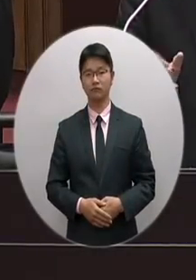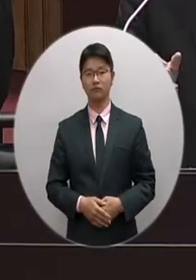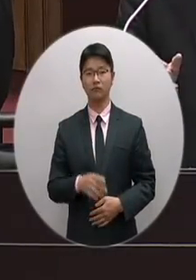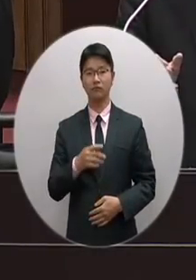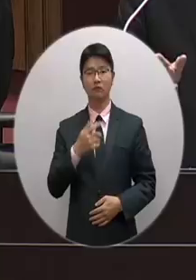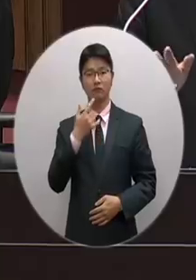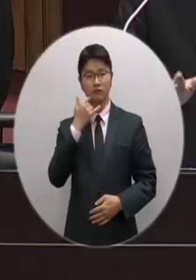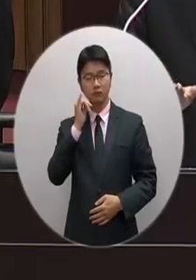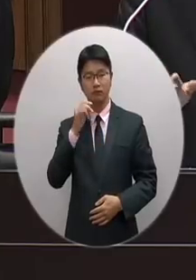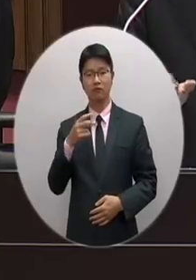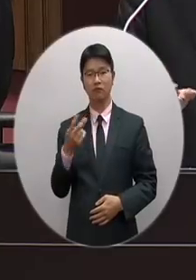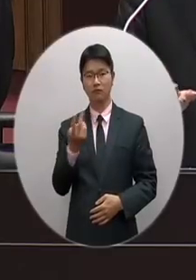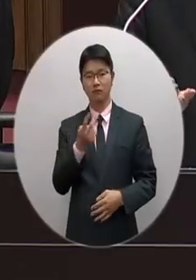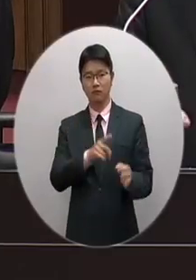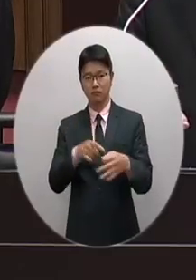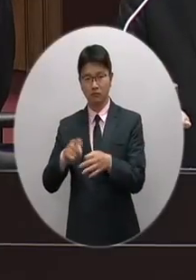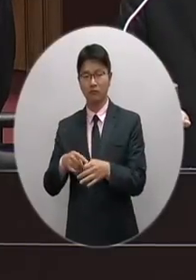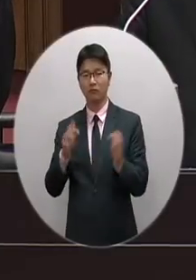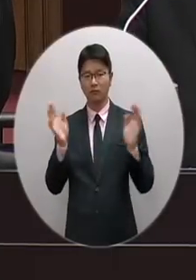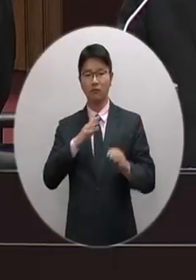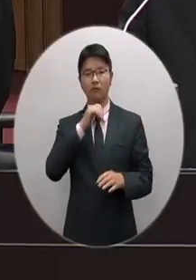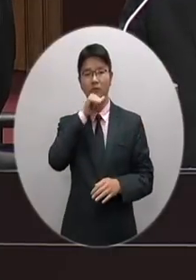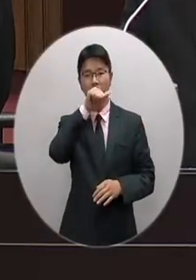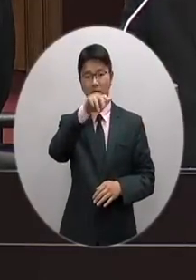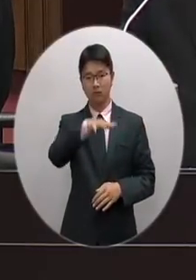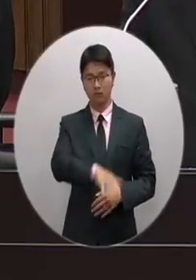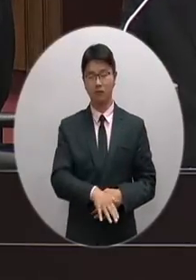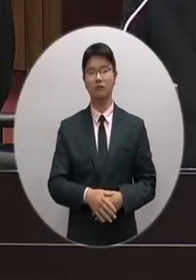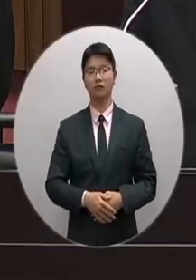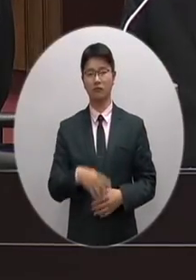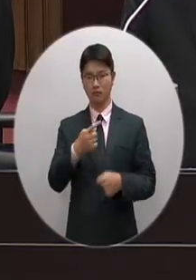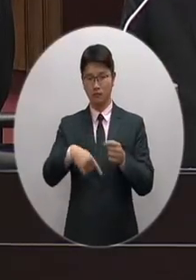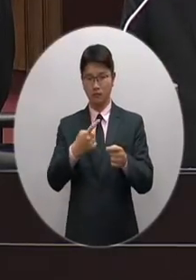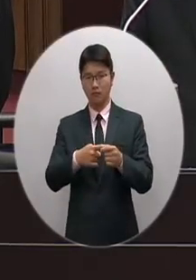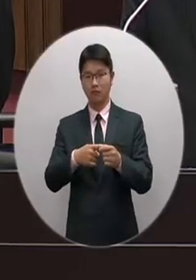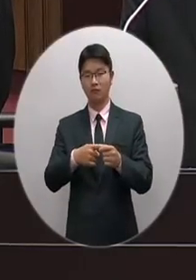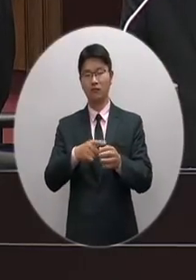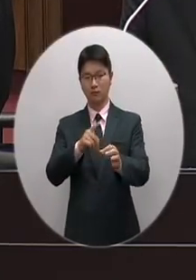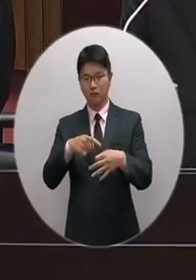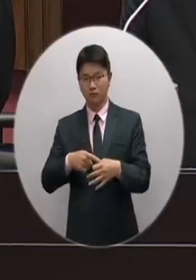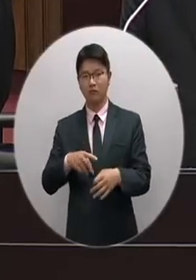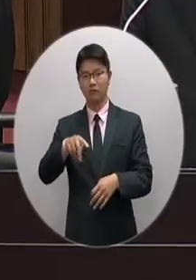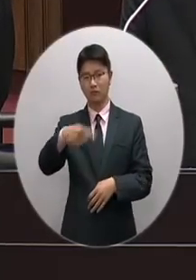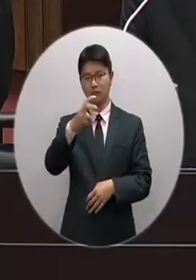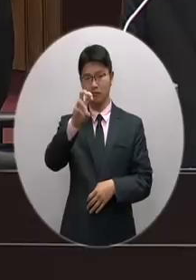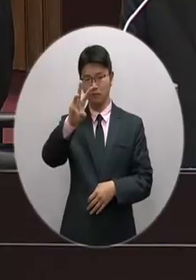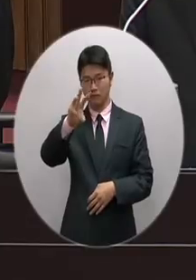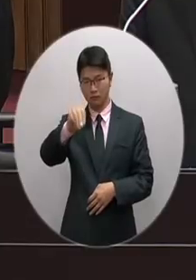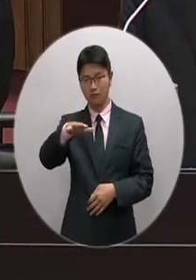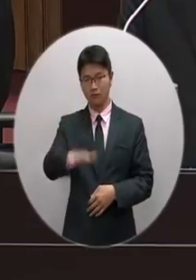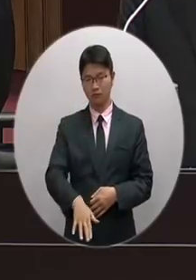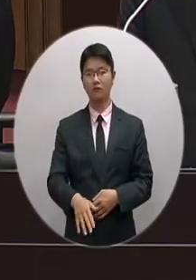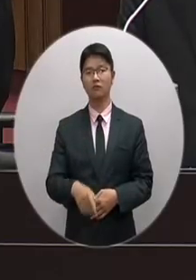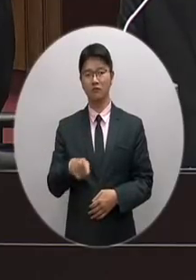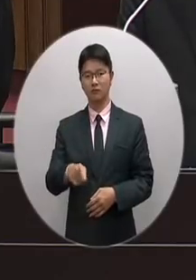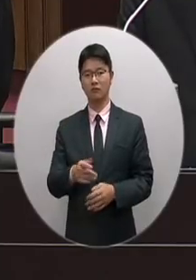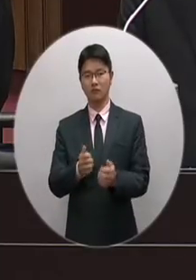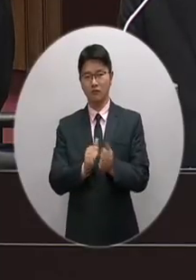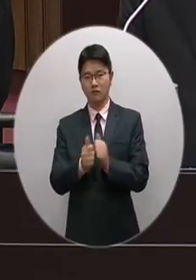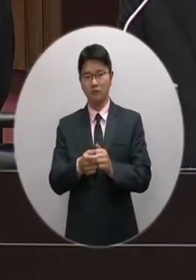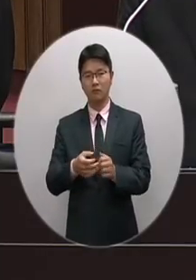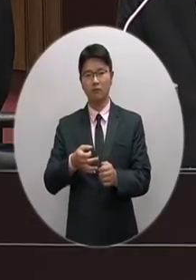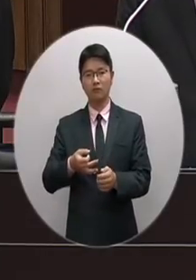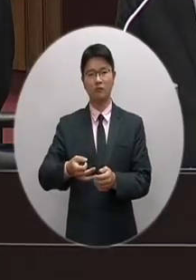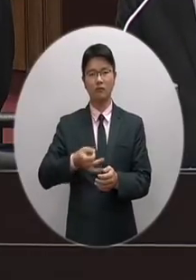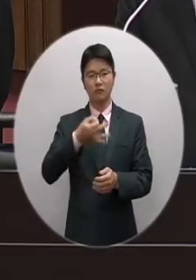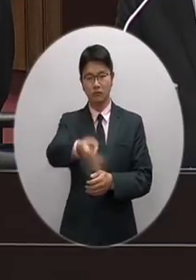双薪的家庭，孩子两个孩子5岁以下，他一年家庭总收入123万以内都还可以不必课税，